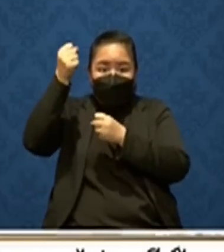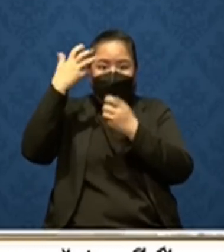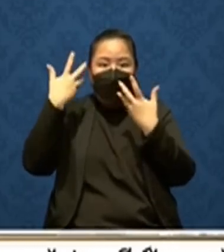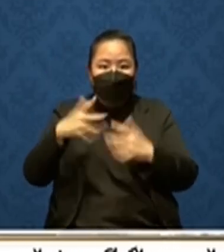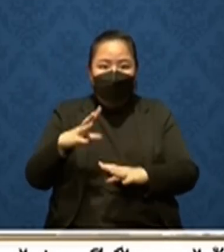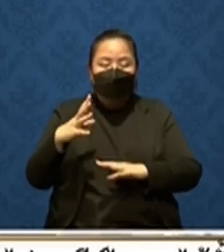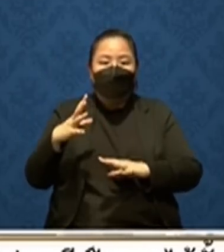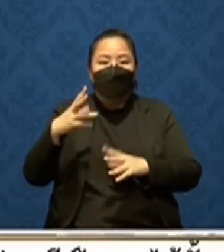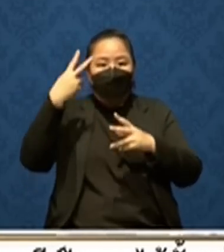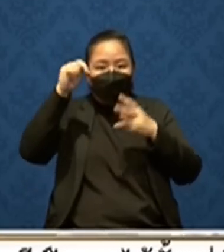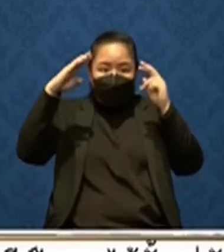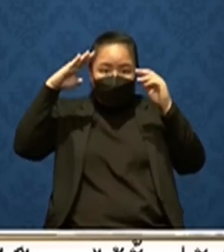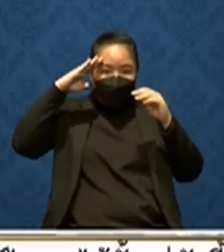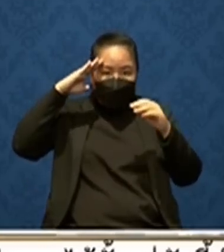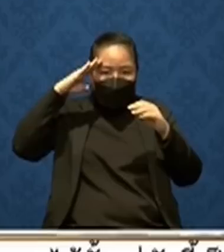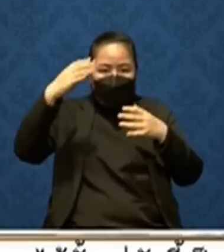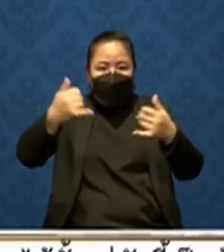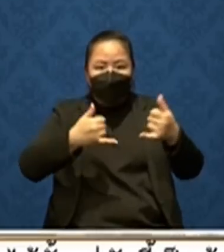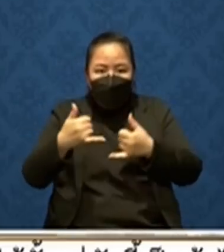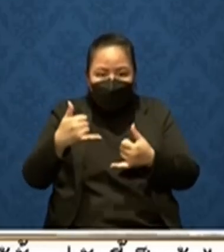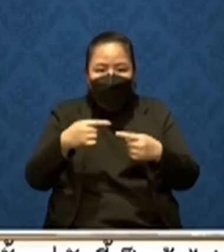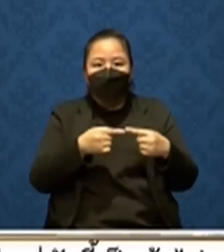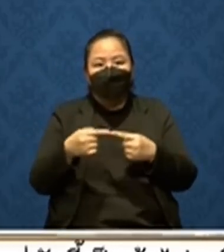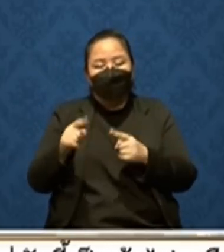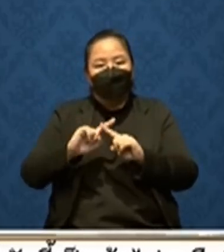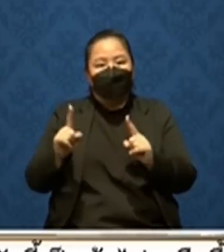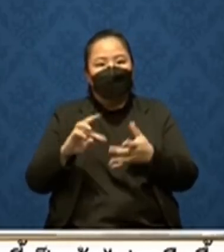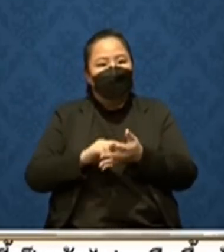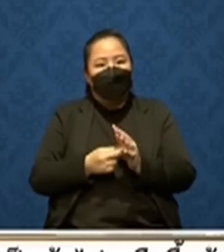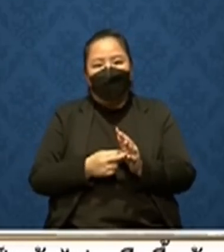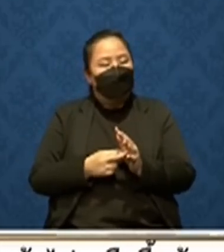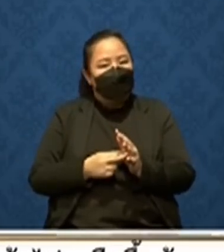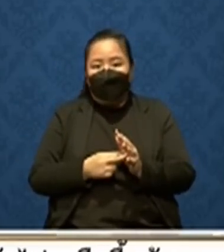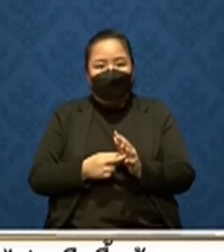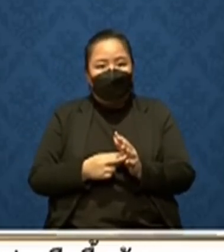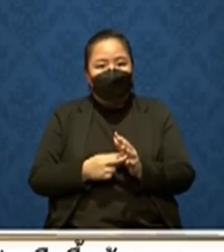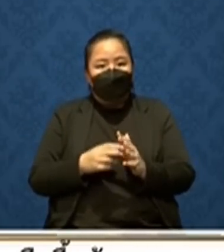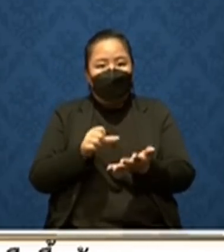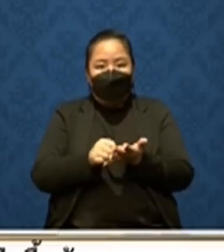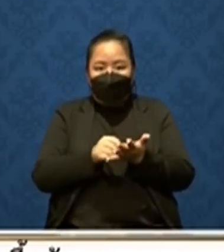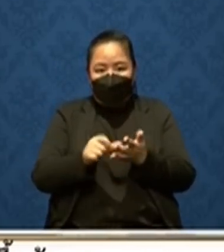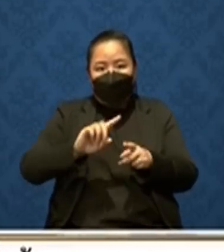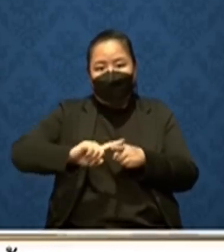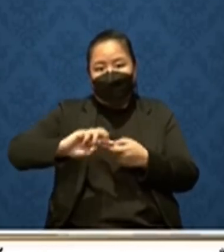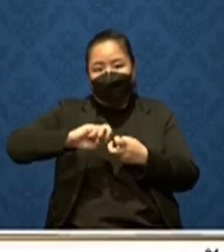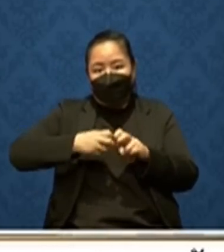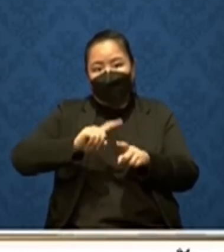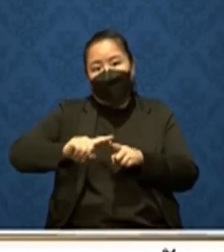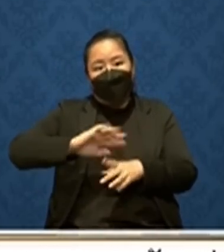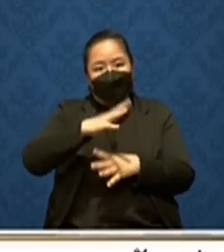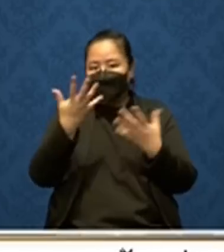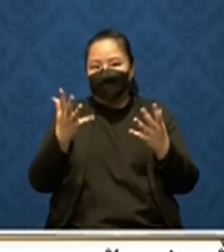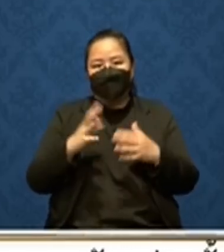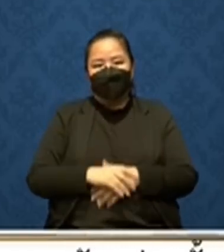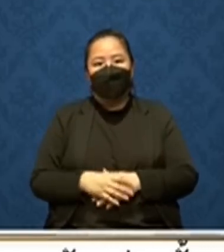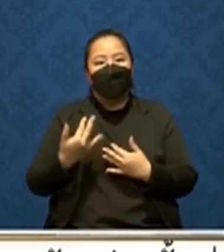ก็ไม่สามารถที่จะทำให้สารการในประเทศนี้ปกติได้ก็เข้าสู่ภาวะวิกฤตแต่พอมีโรค